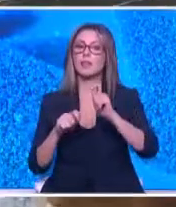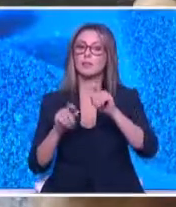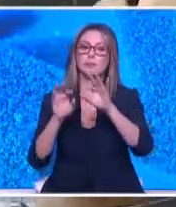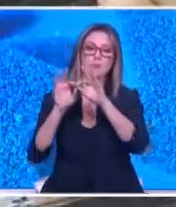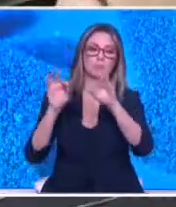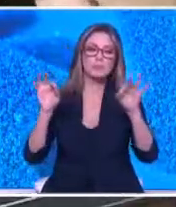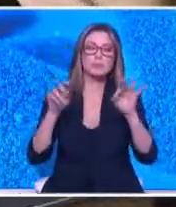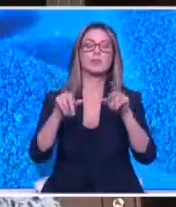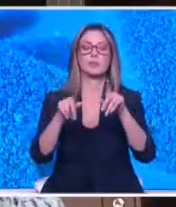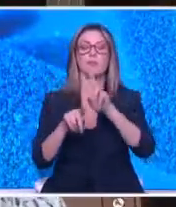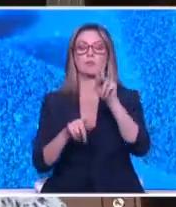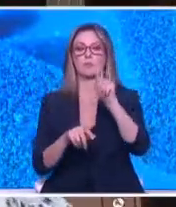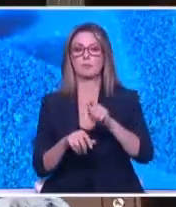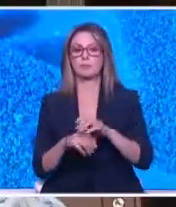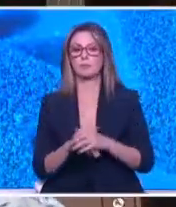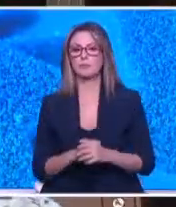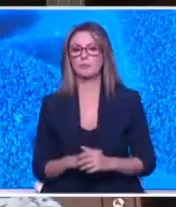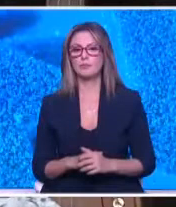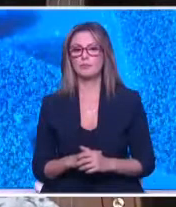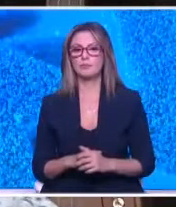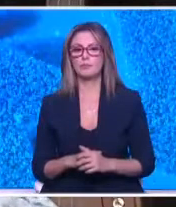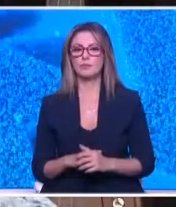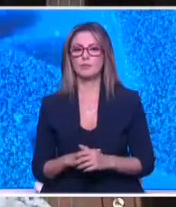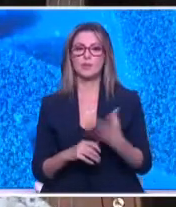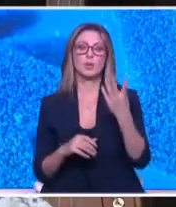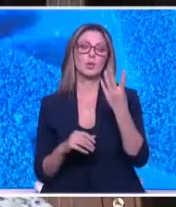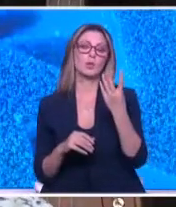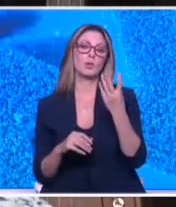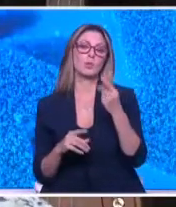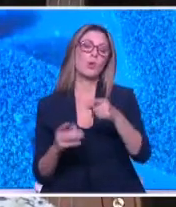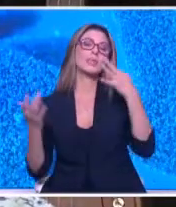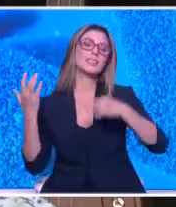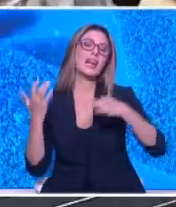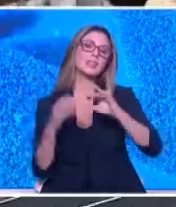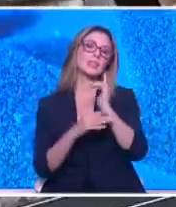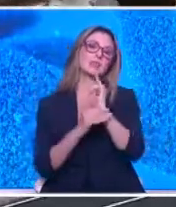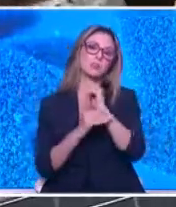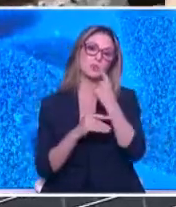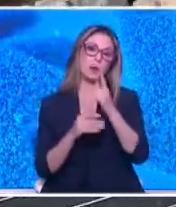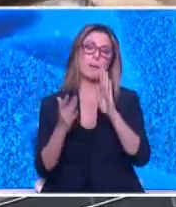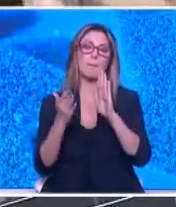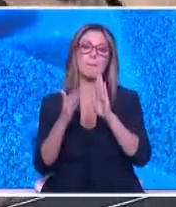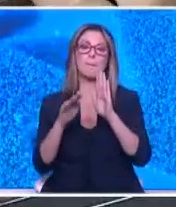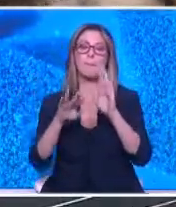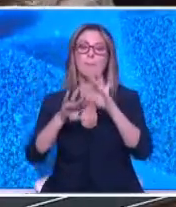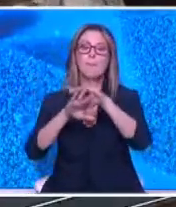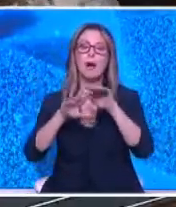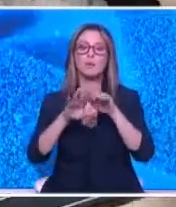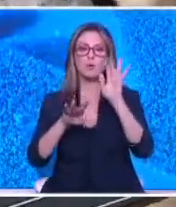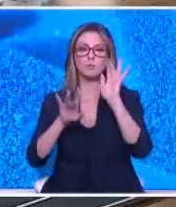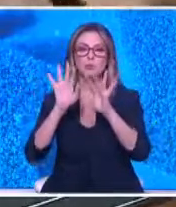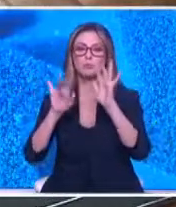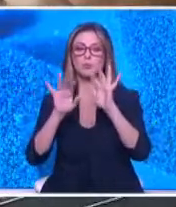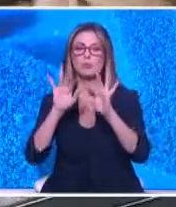mızrapsız tekniğini kullandı. Mızrapsız teknikler aslında çok kadim bir saz çalma tekniği. Parmak vurma tekniği genelde